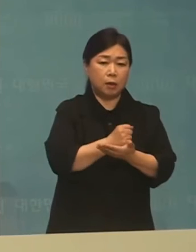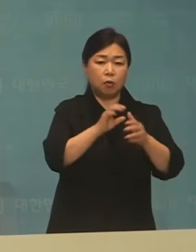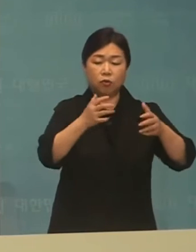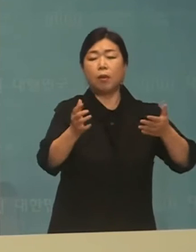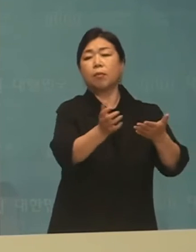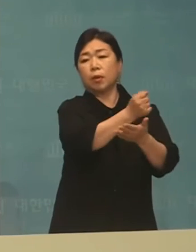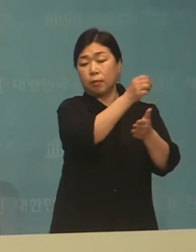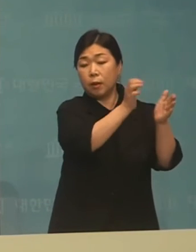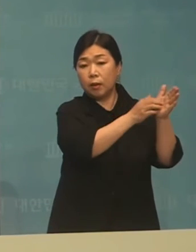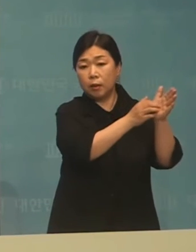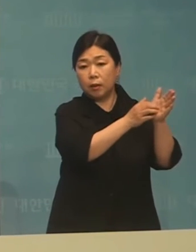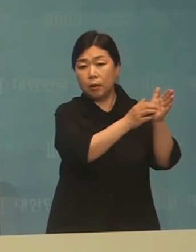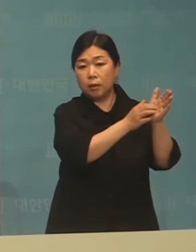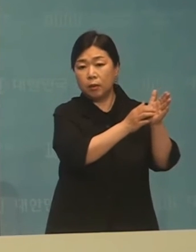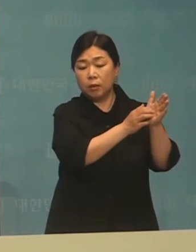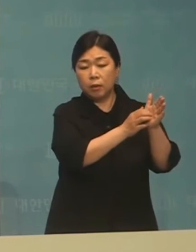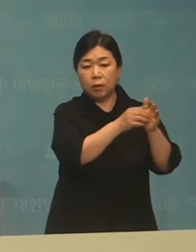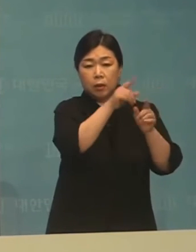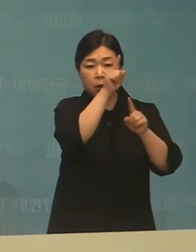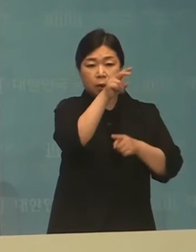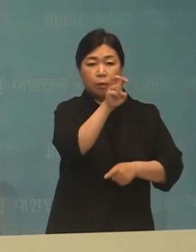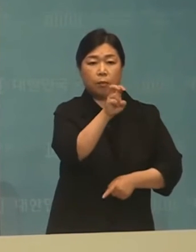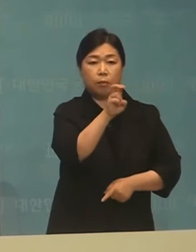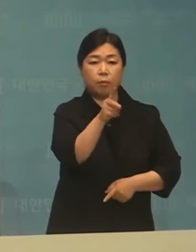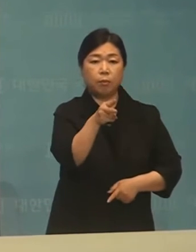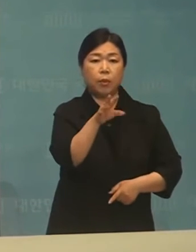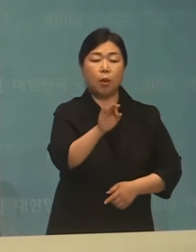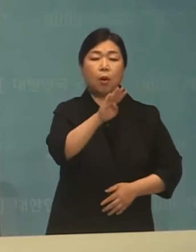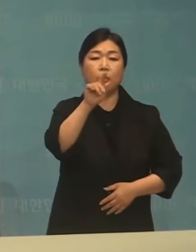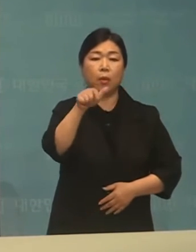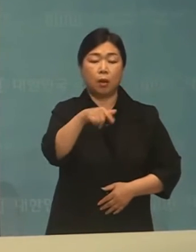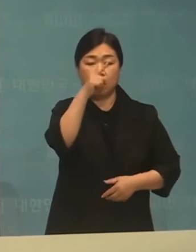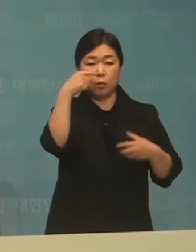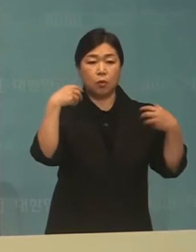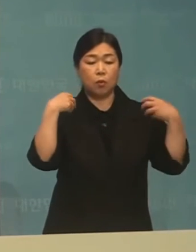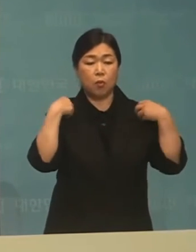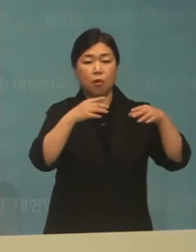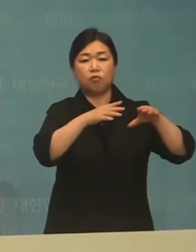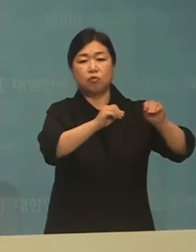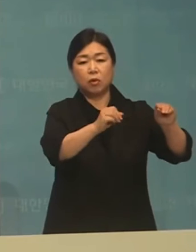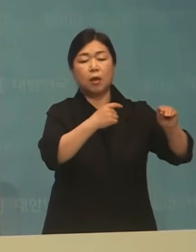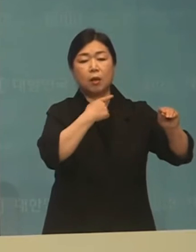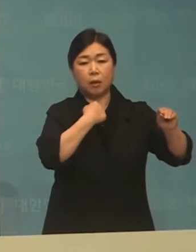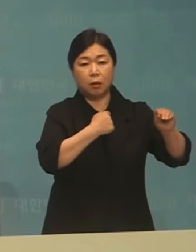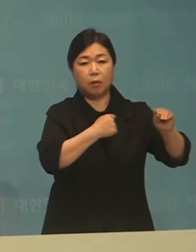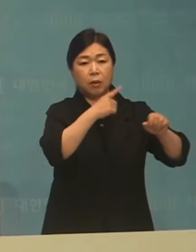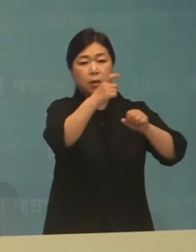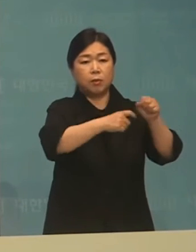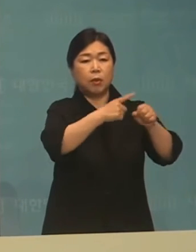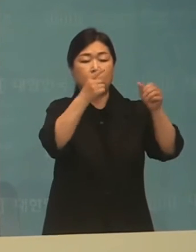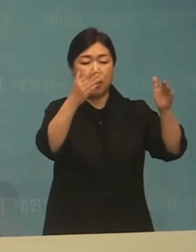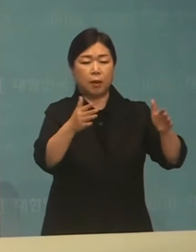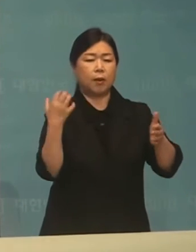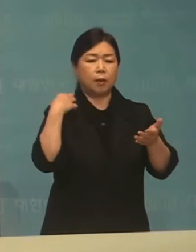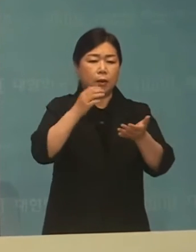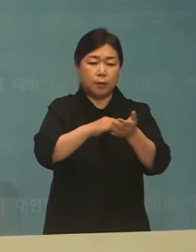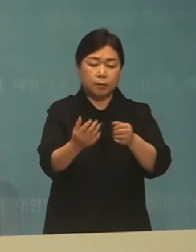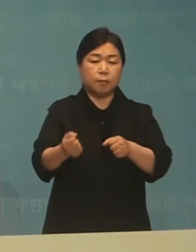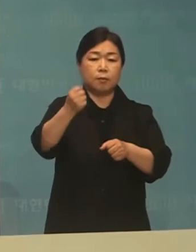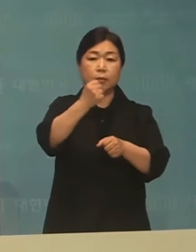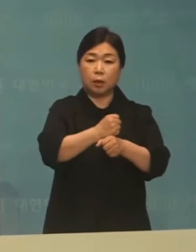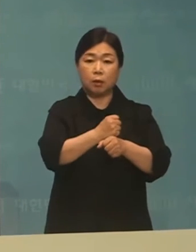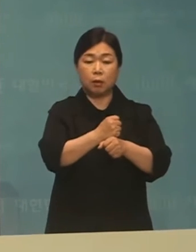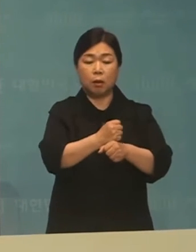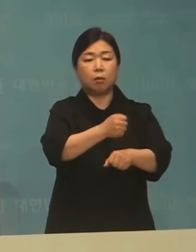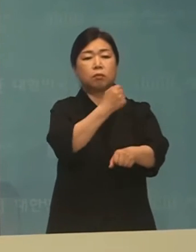귀속시켰습니다. 이명박 정부에서 중단시킨 지 11년 만의 실적입니다.